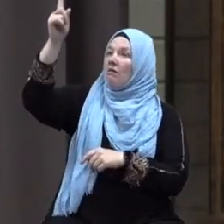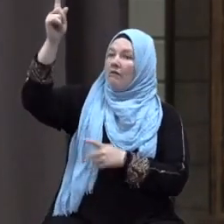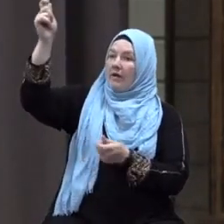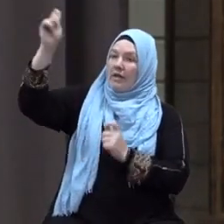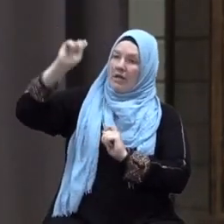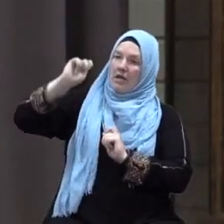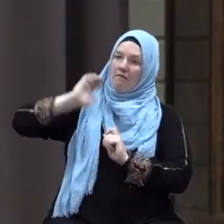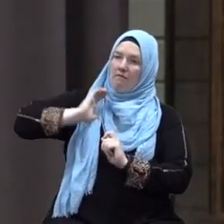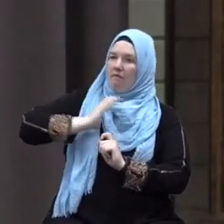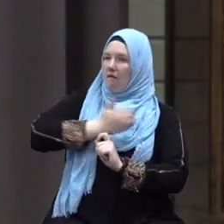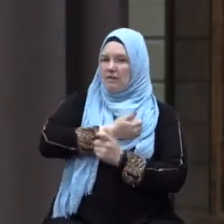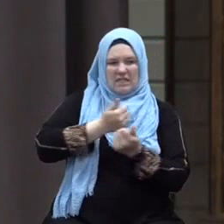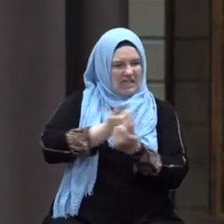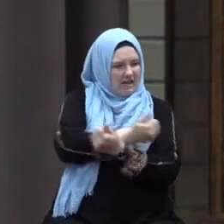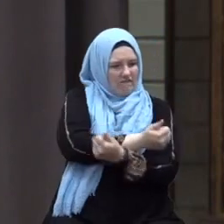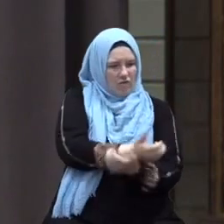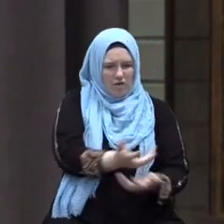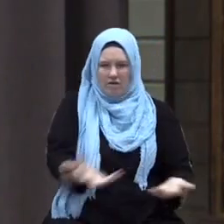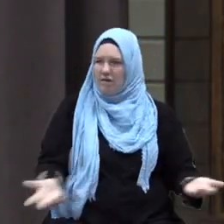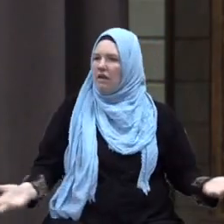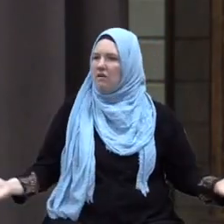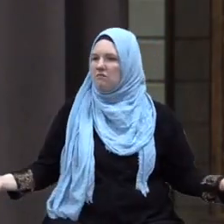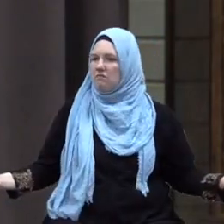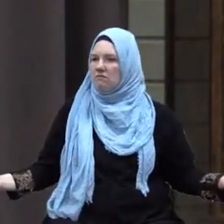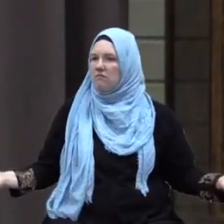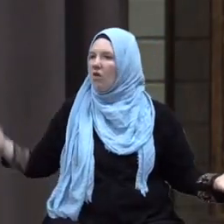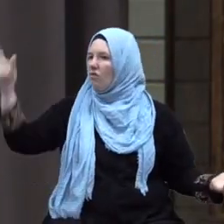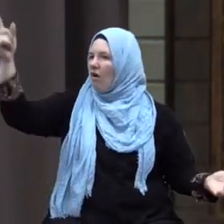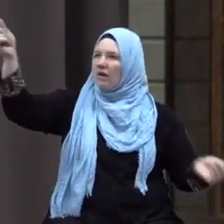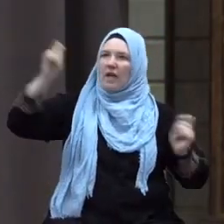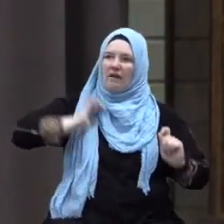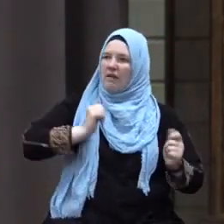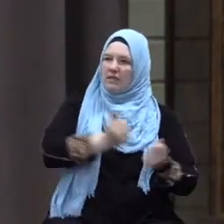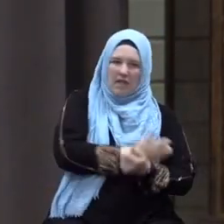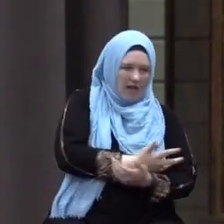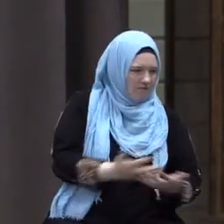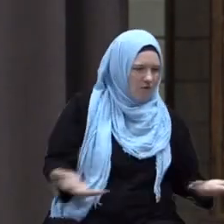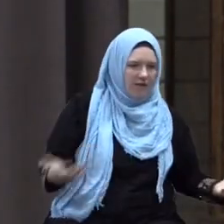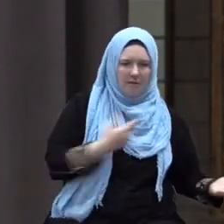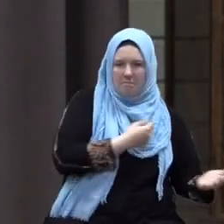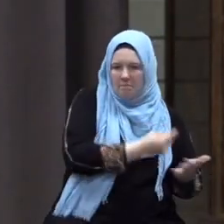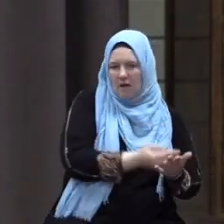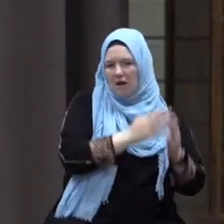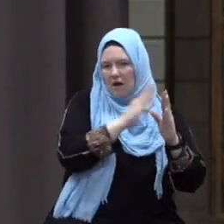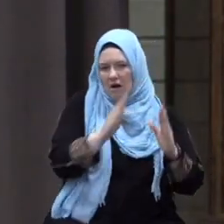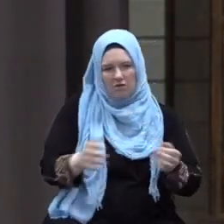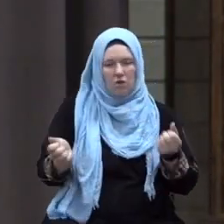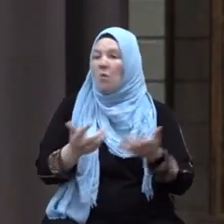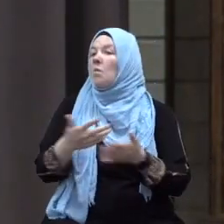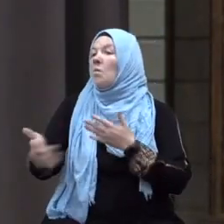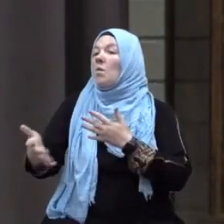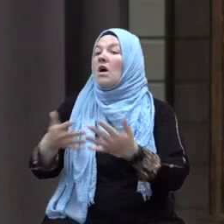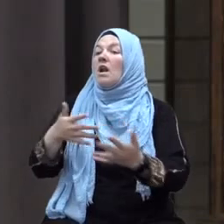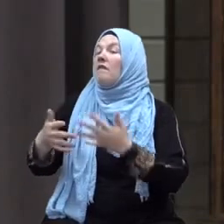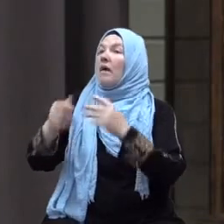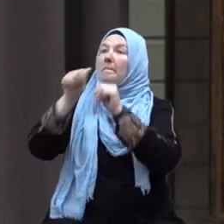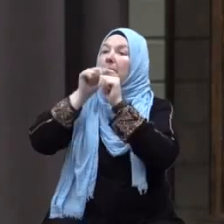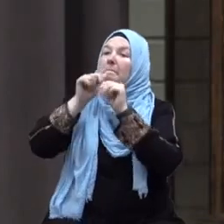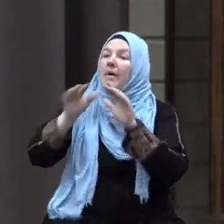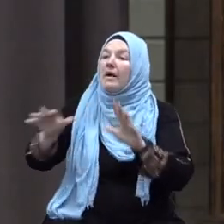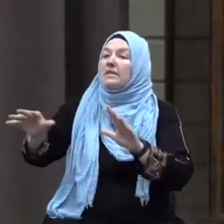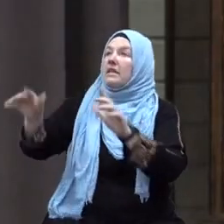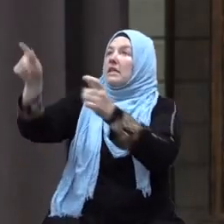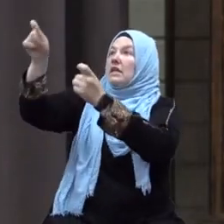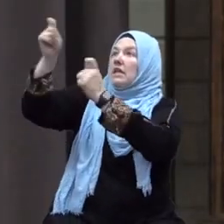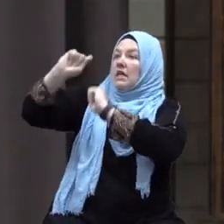us everything we have. وَمَا بِكُمْ مِنْ نِعْمَةٍ فَمِنَ اللَّهِ. Whatever gifts or